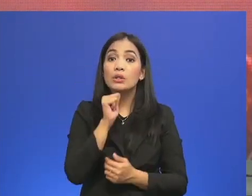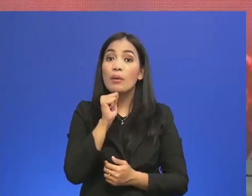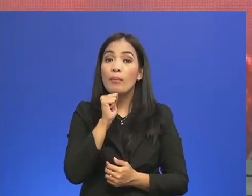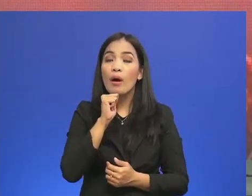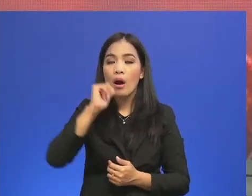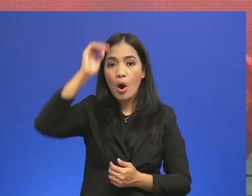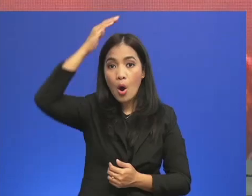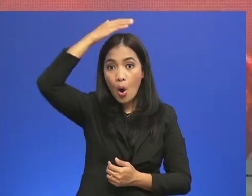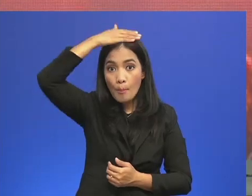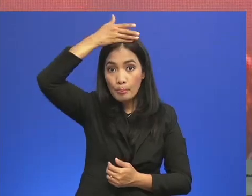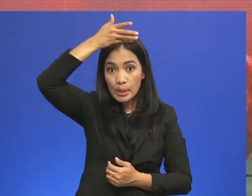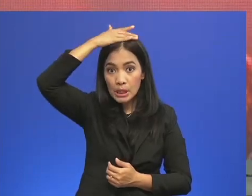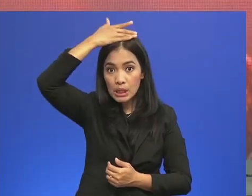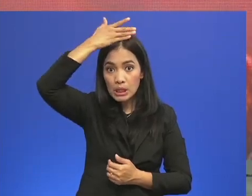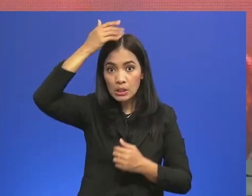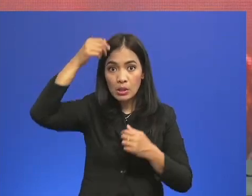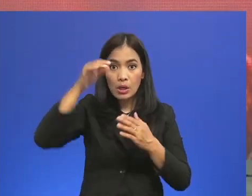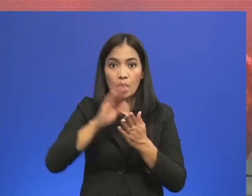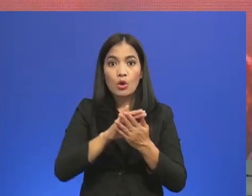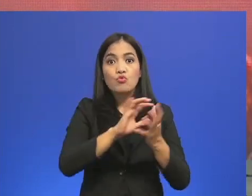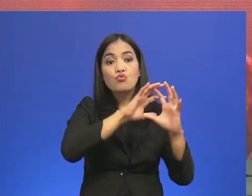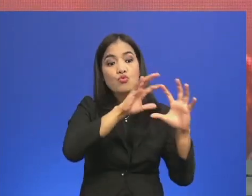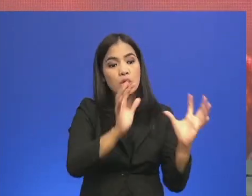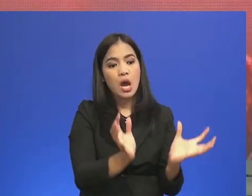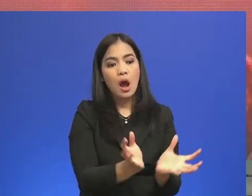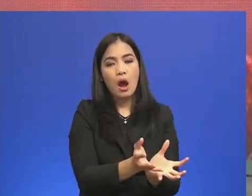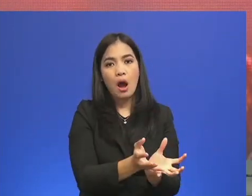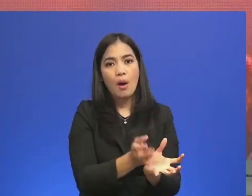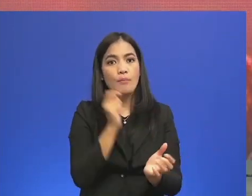World, Miss Universe.